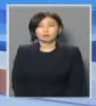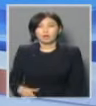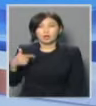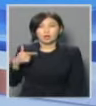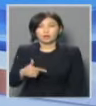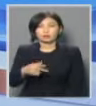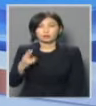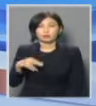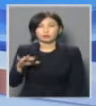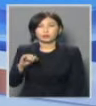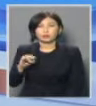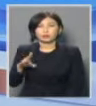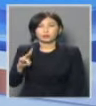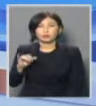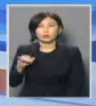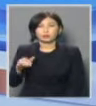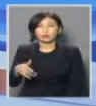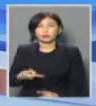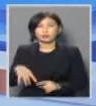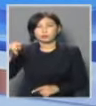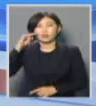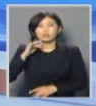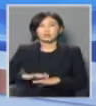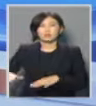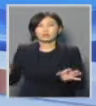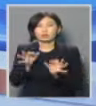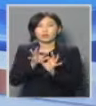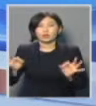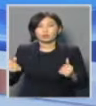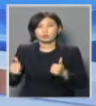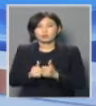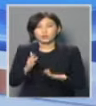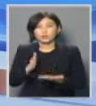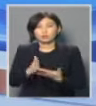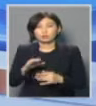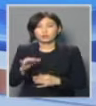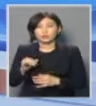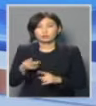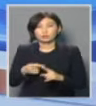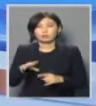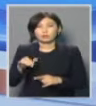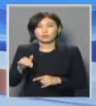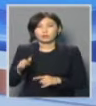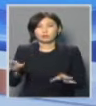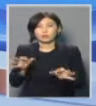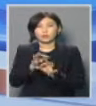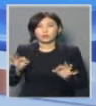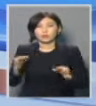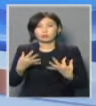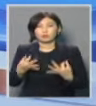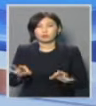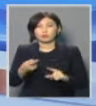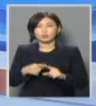Атырауда Дина Нұрпейісова атындағы академиялық қазақ халық аспаптар оркестрі жанындағы Сармат этнофольклорлық ансамблінің